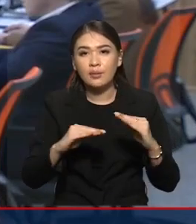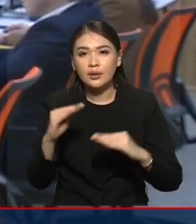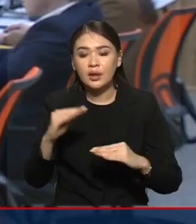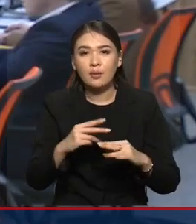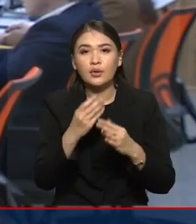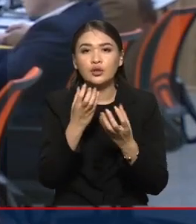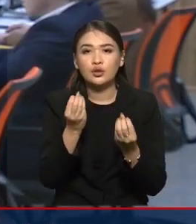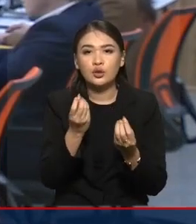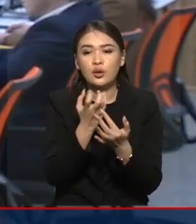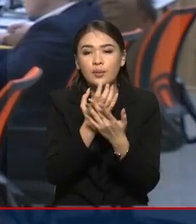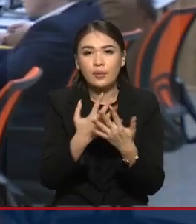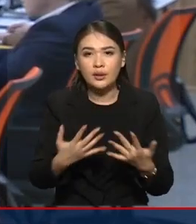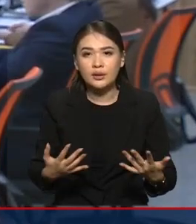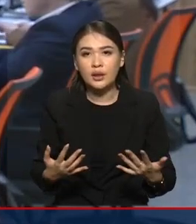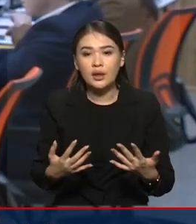тағы да басқа